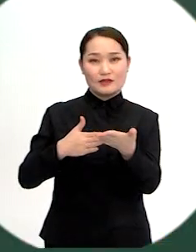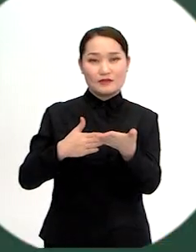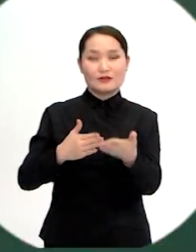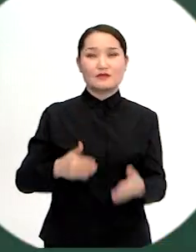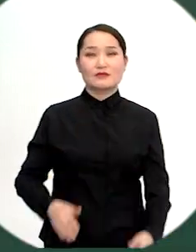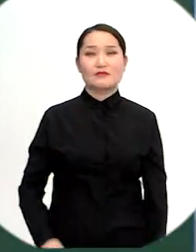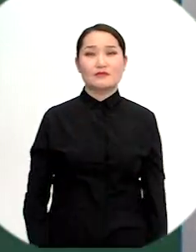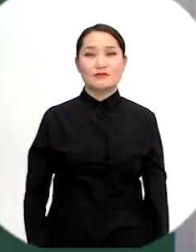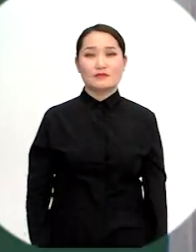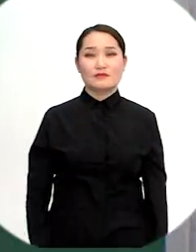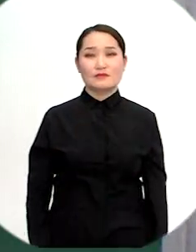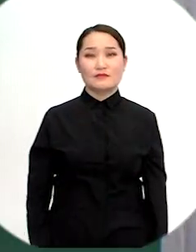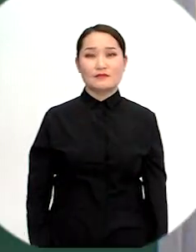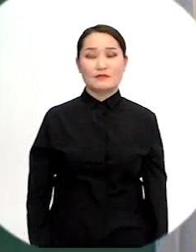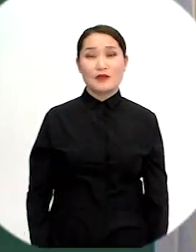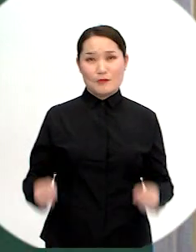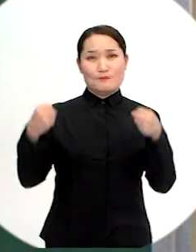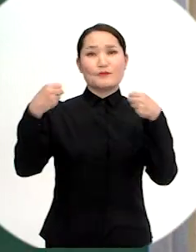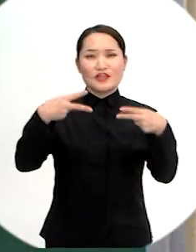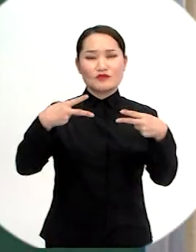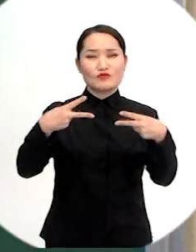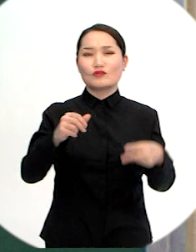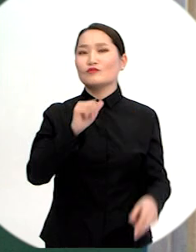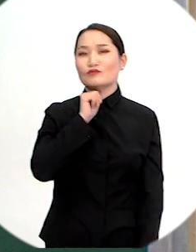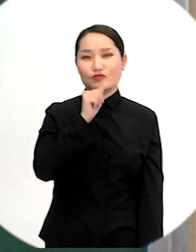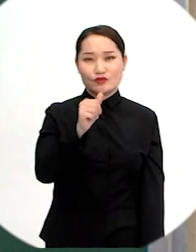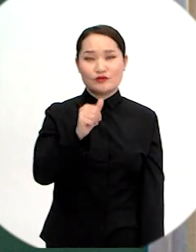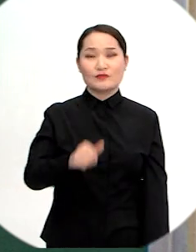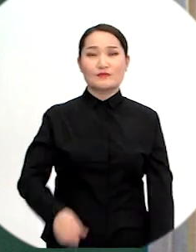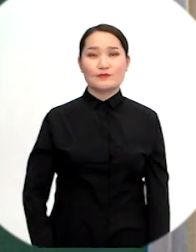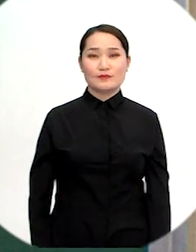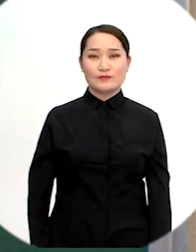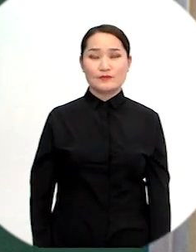байгаа. Тэгэхээр энэ хоёр маань тэнцүү биш учраас